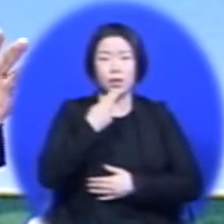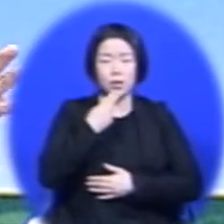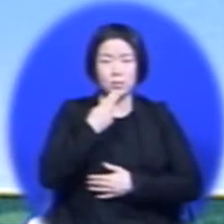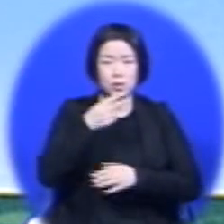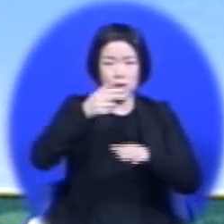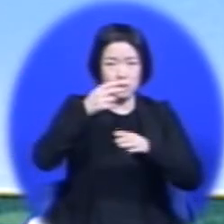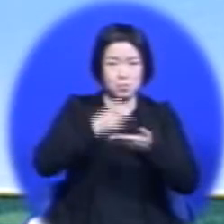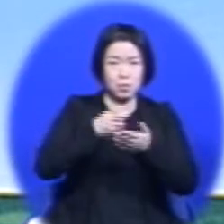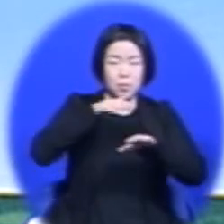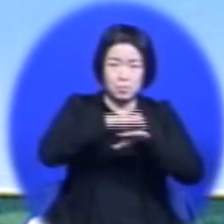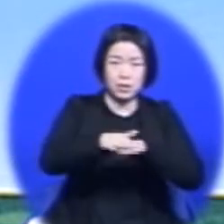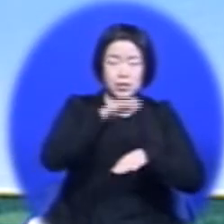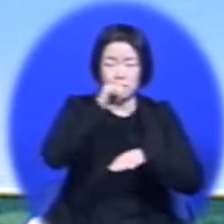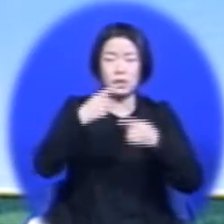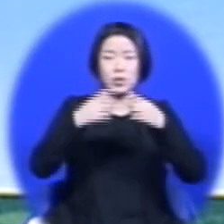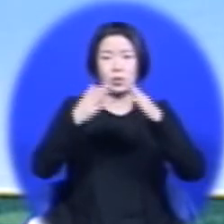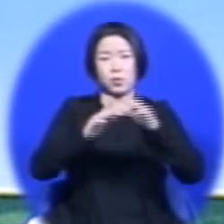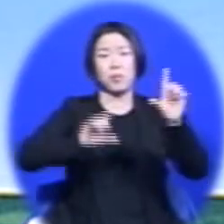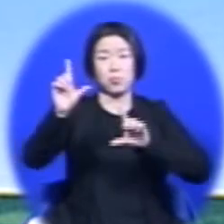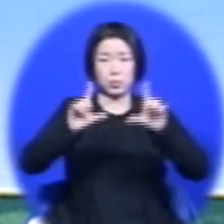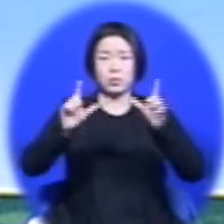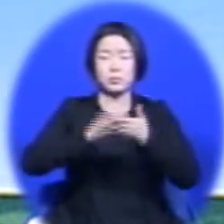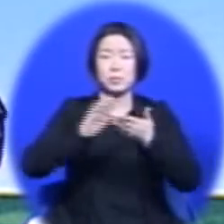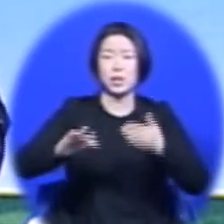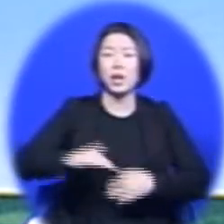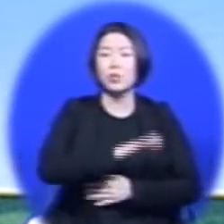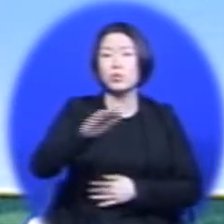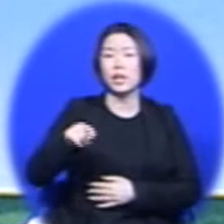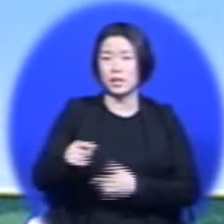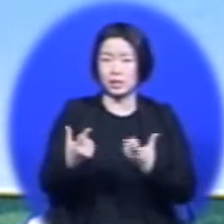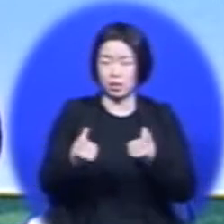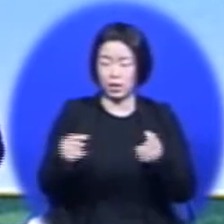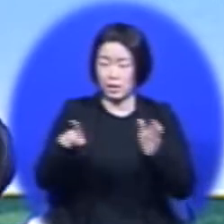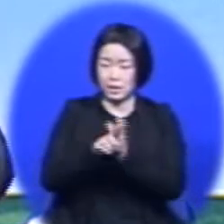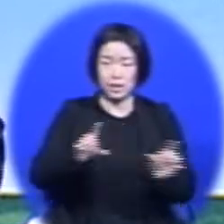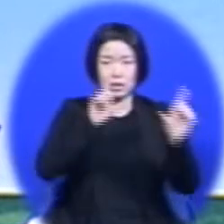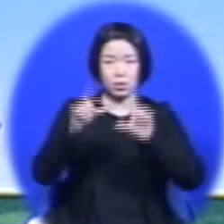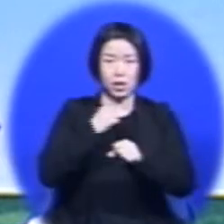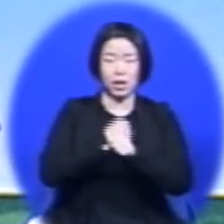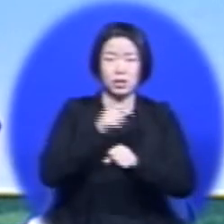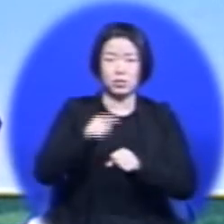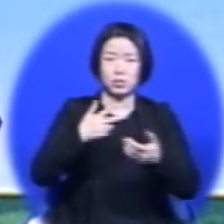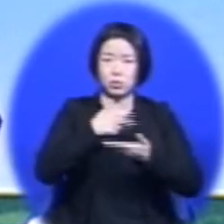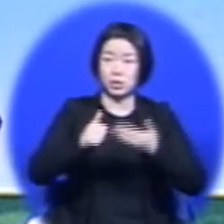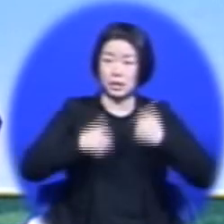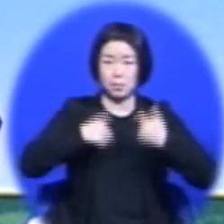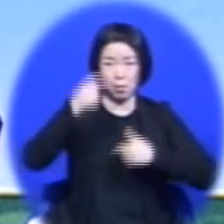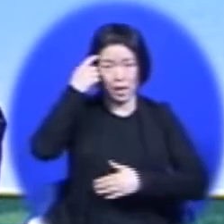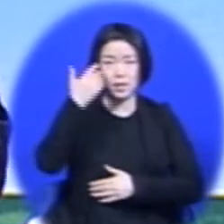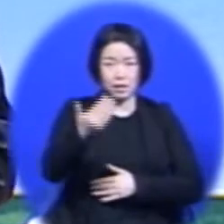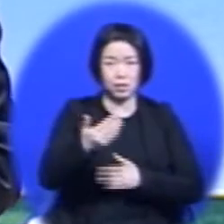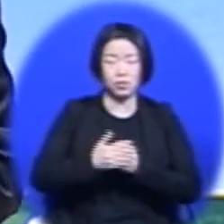율법주의에 빠져있는 교회의 모습입니다. 우리가 이렇게 신앙생활하는 것을 주님이 기뻐하실까요?